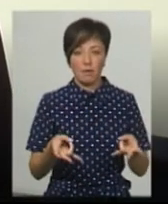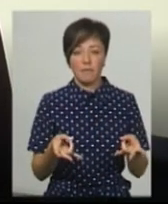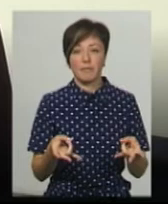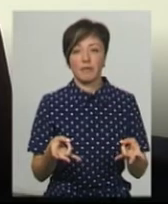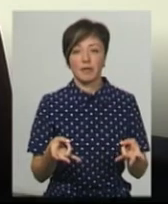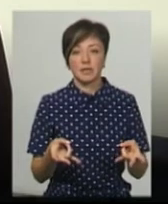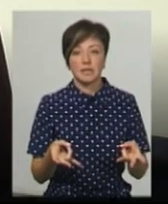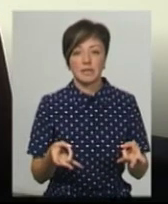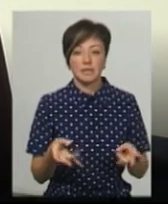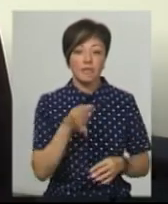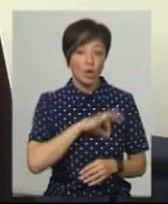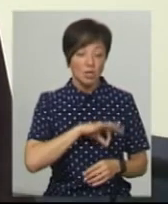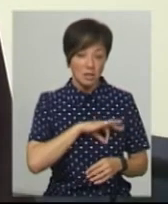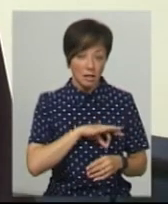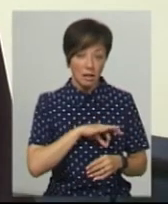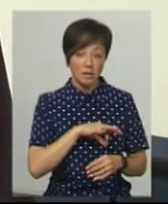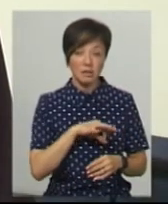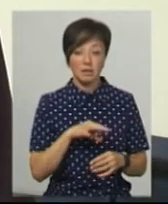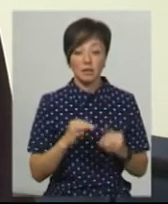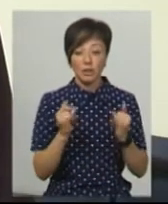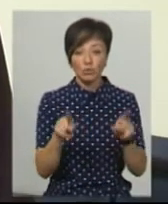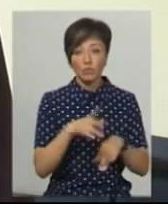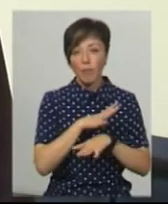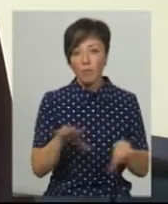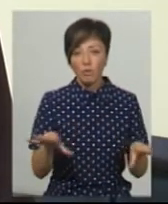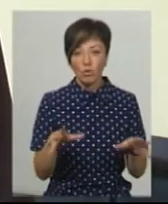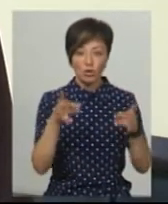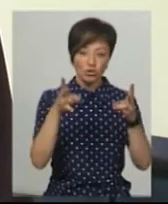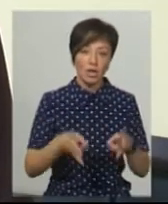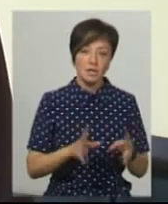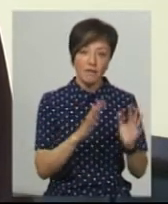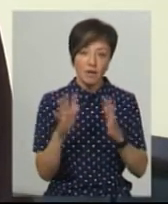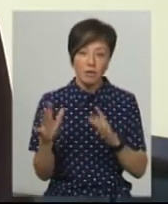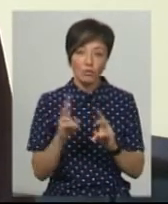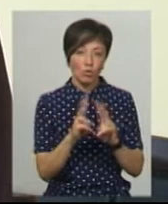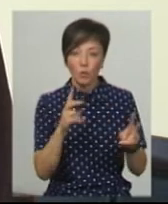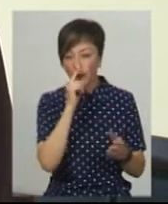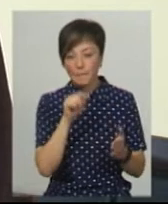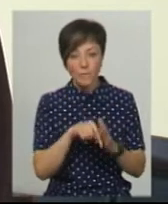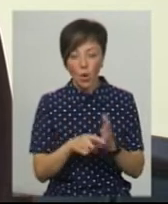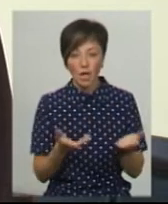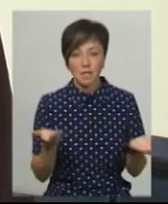в її використанні для того, щоб там не було якихось там нещасних випадків, щоб хтось не поліз, там